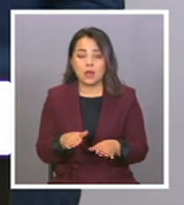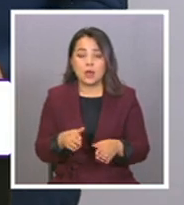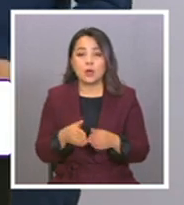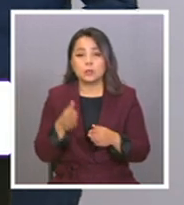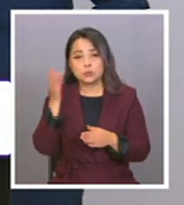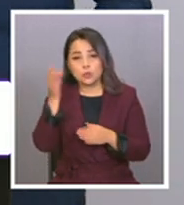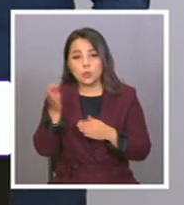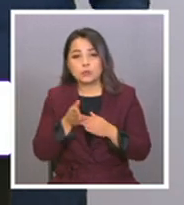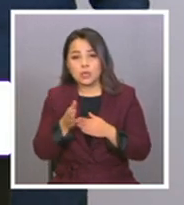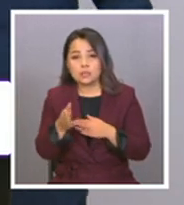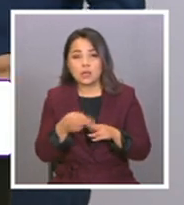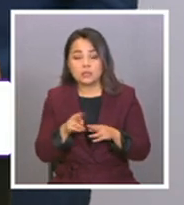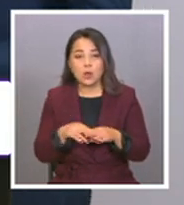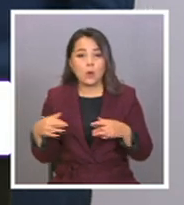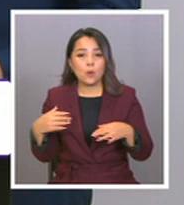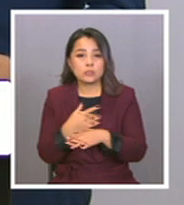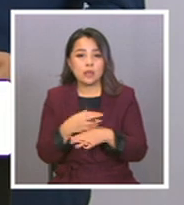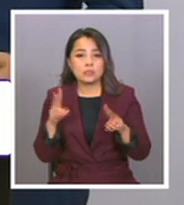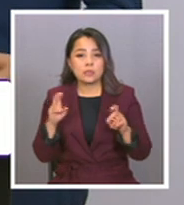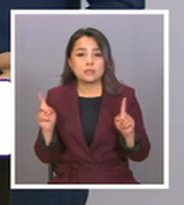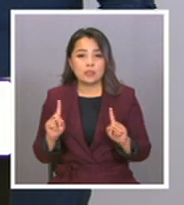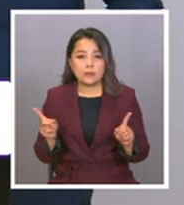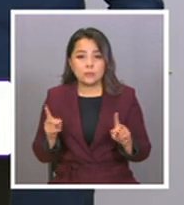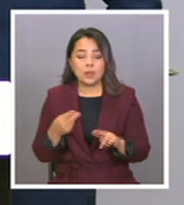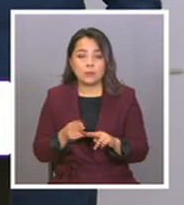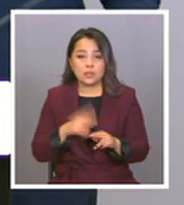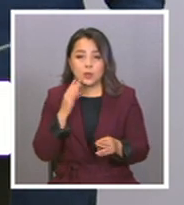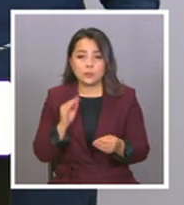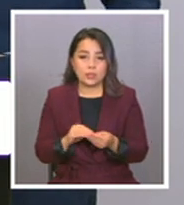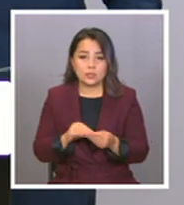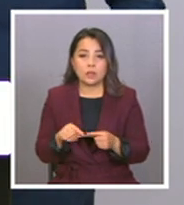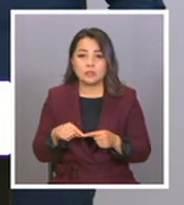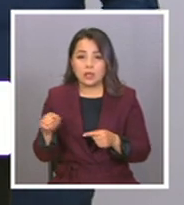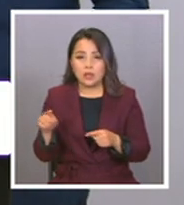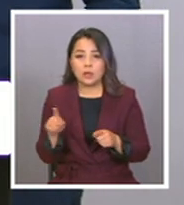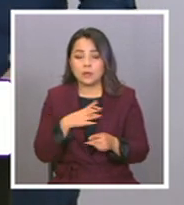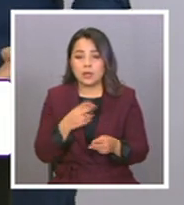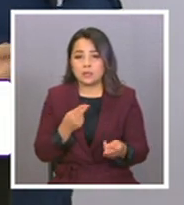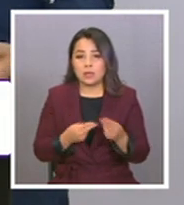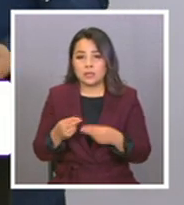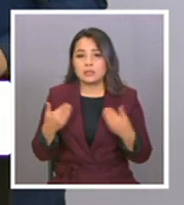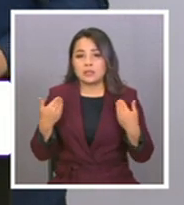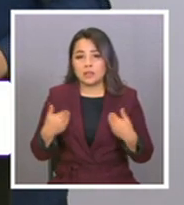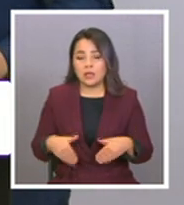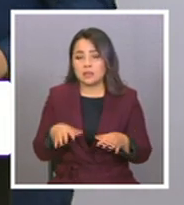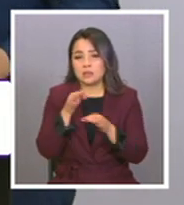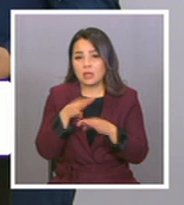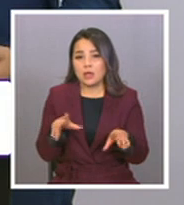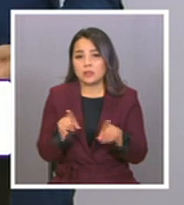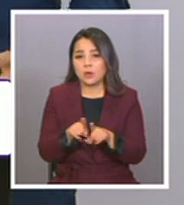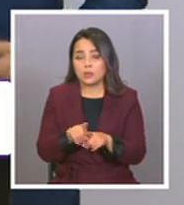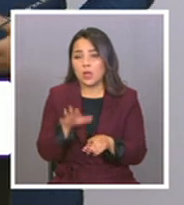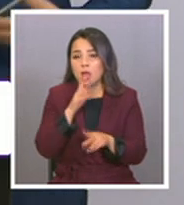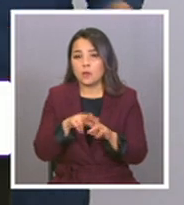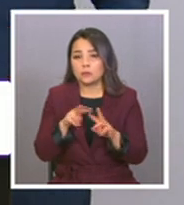қозғалыс дегеніміз не? Бір қалыпты түзу сызықты қозғалыс дегеніміз дене кез келген бірдей уақыт